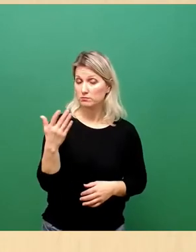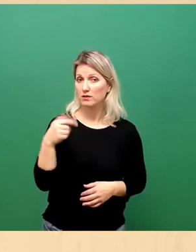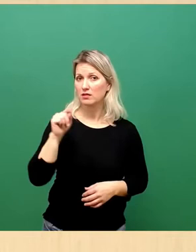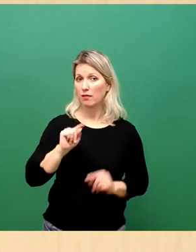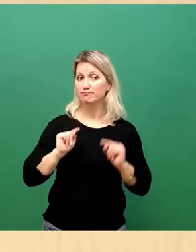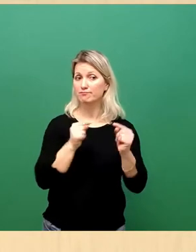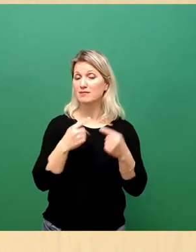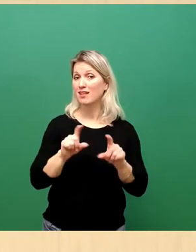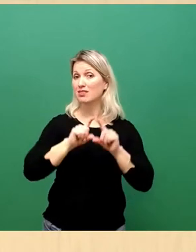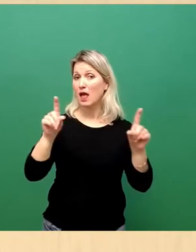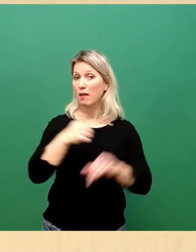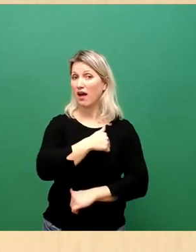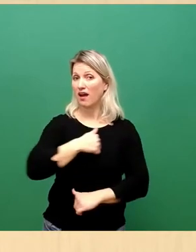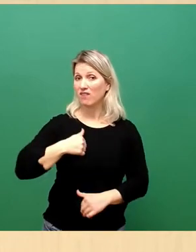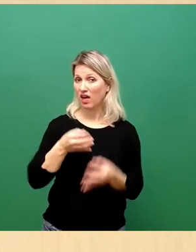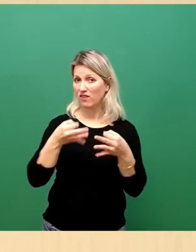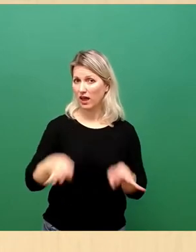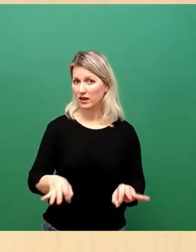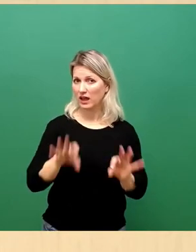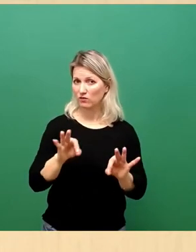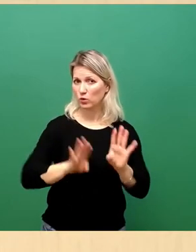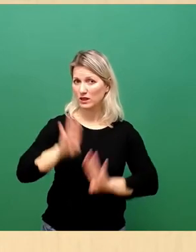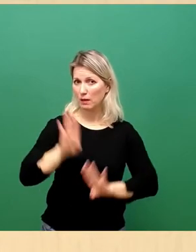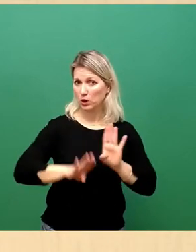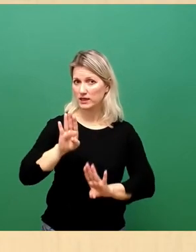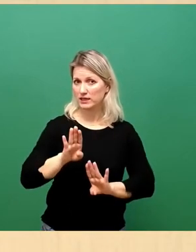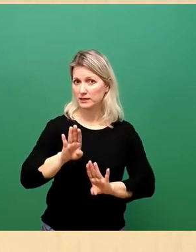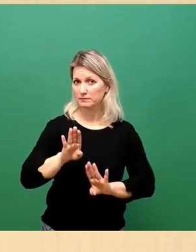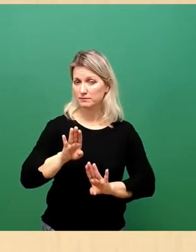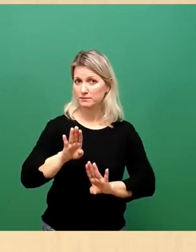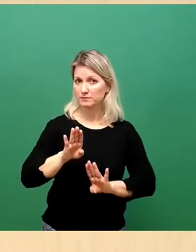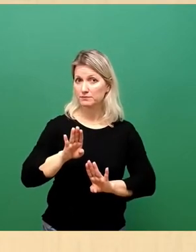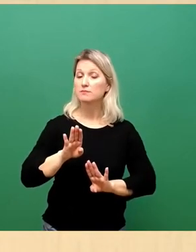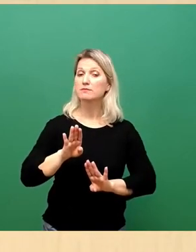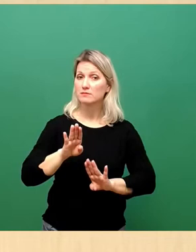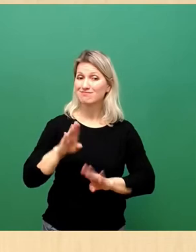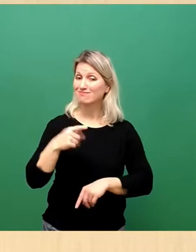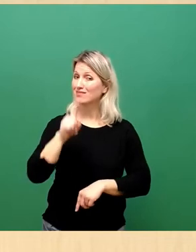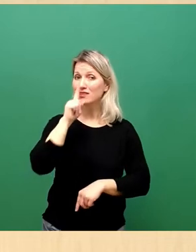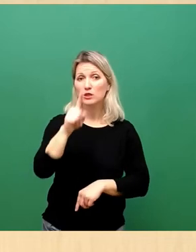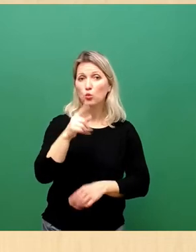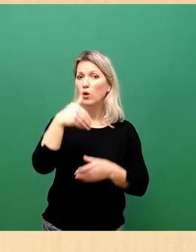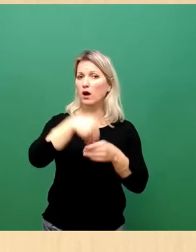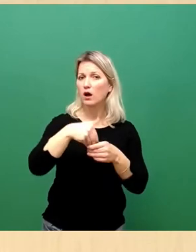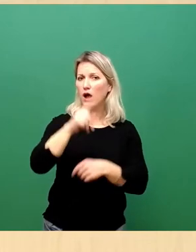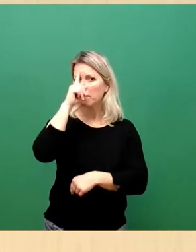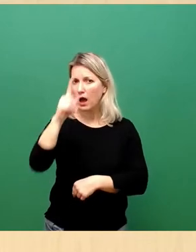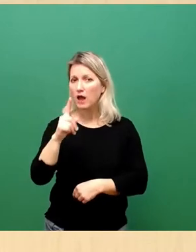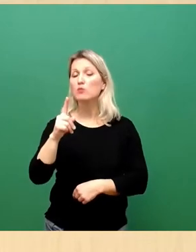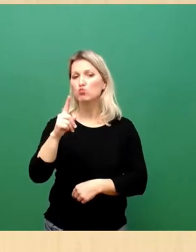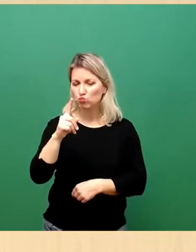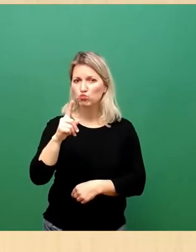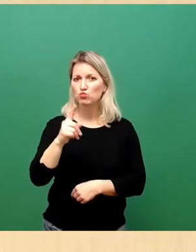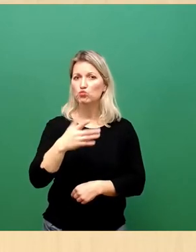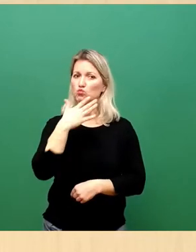unserer Demokratie führen. Und die Wehrfähigkeit über unsere Demokratie eben nicht nur darauf beschränken, was es heißt, Symbole oder Zeichen zu